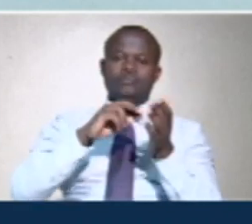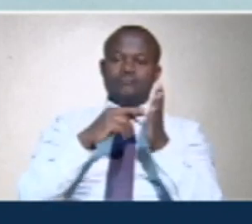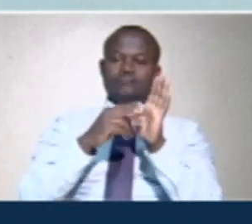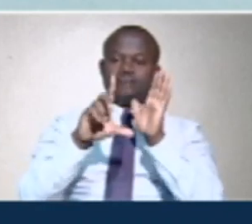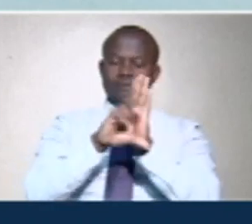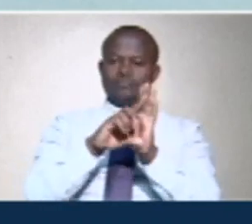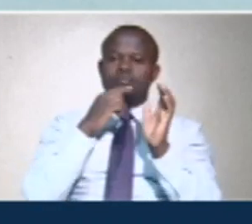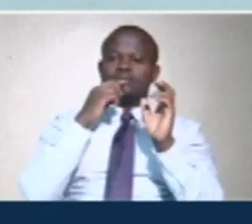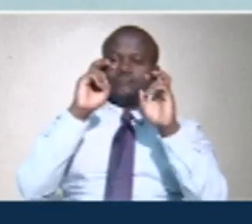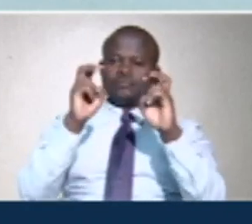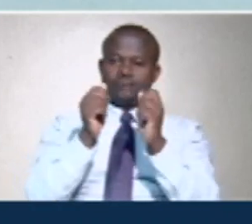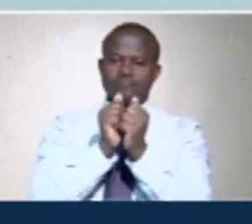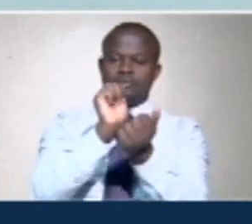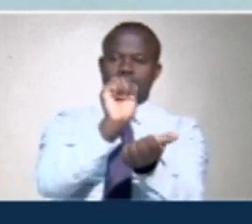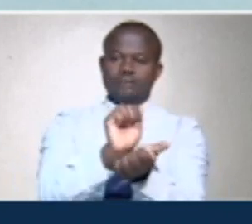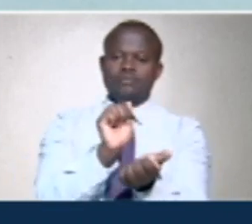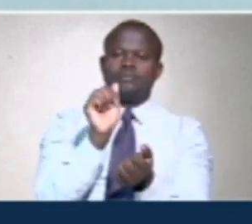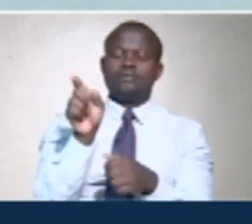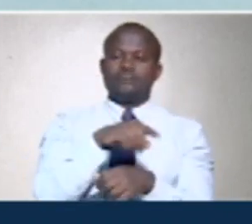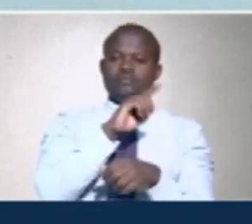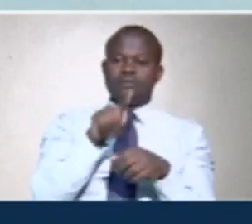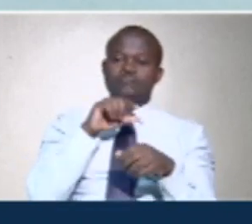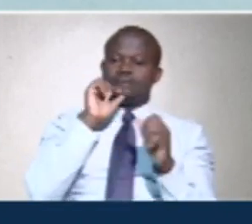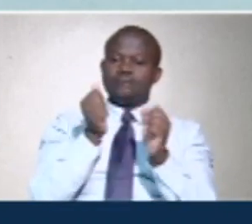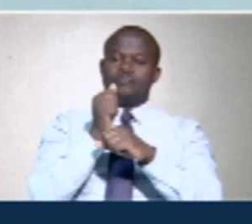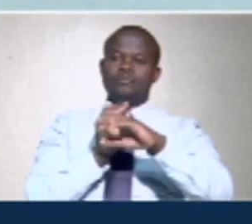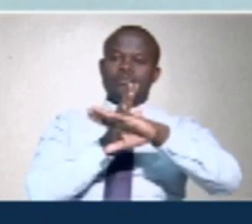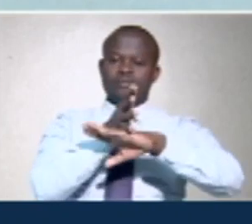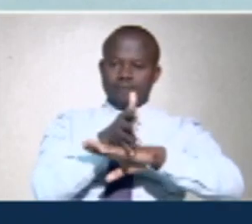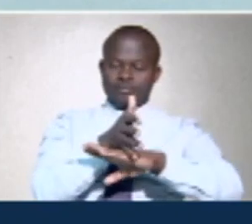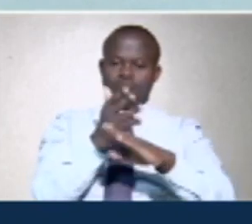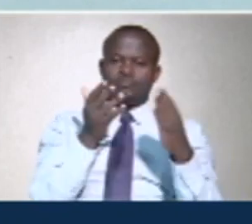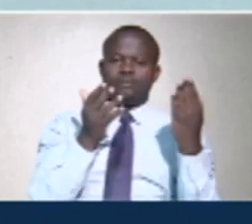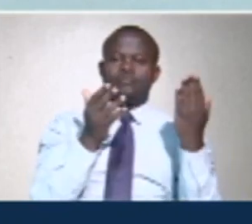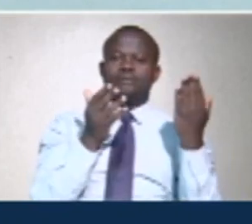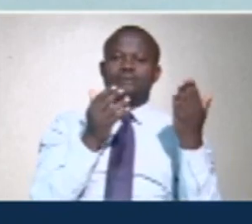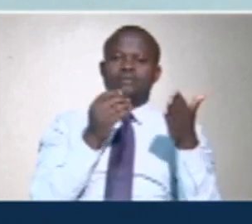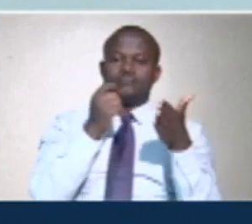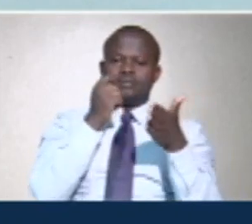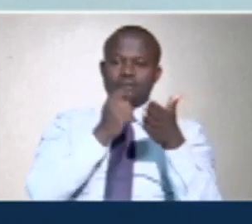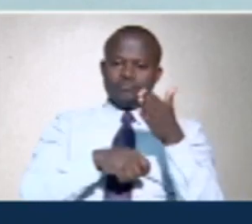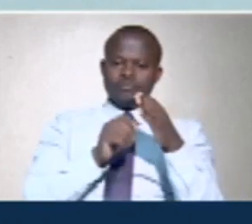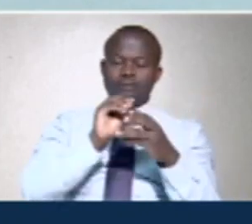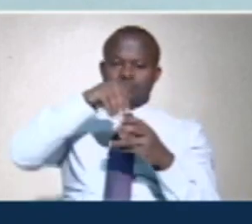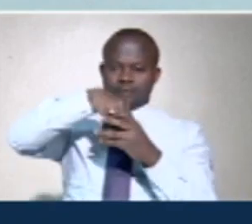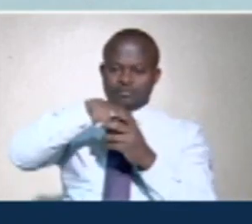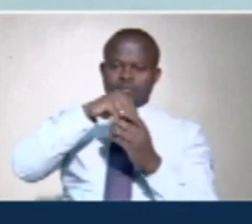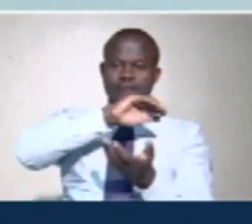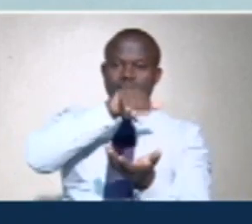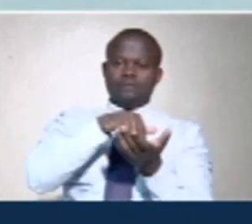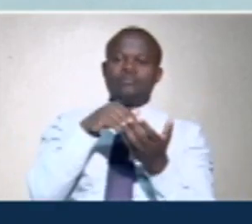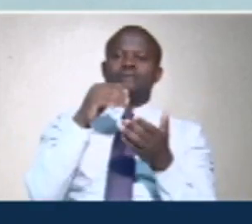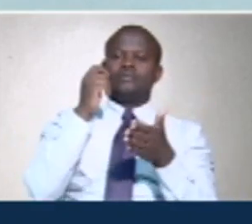w'itegeko ivuga ko ibihano by'ubukererwe bidashobora kurenga umusoro ufatizo warubereyemo ikigo